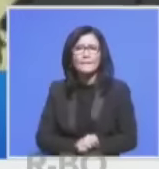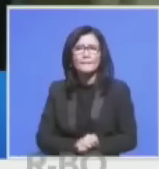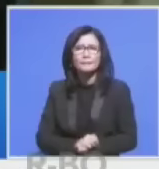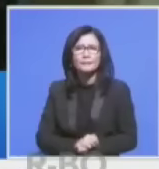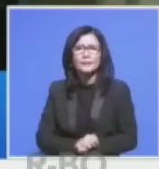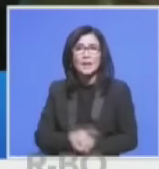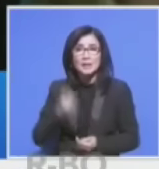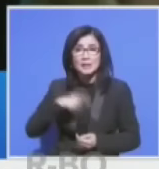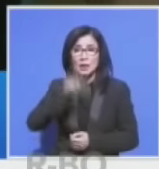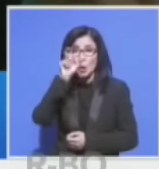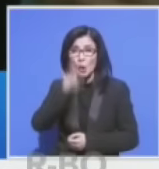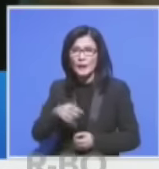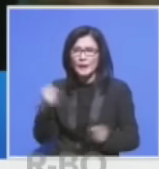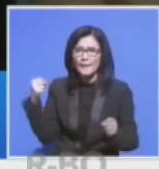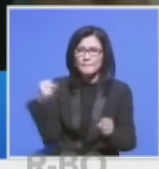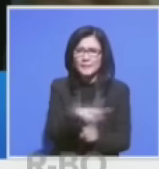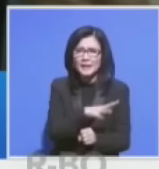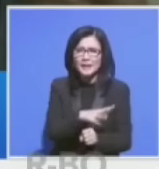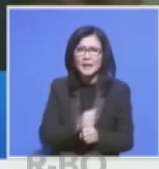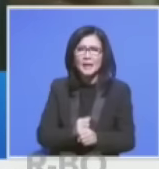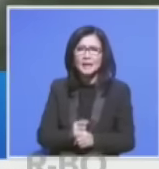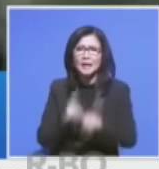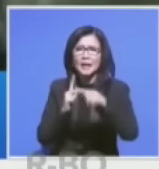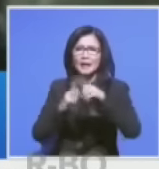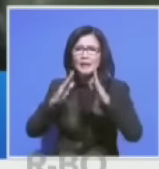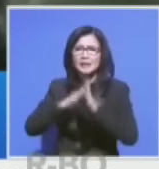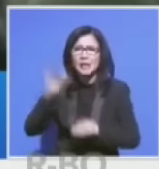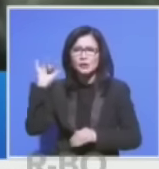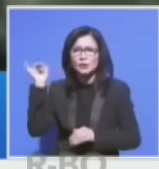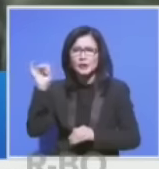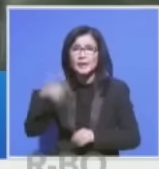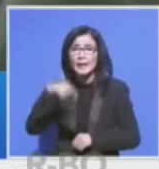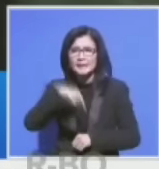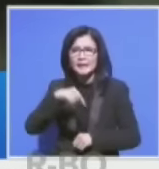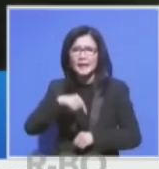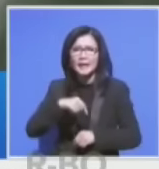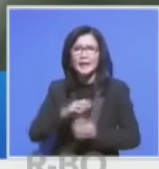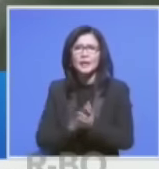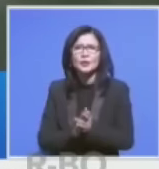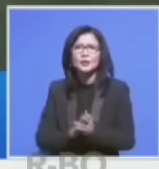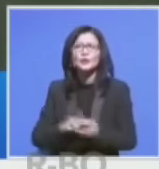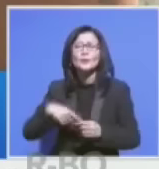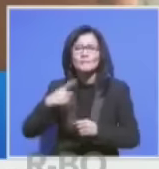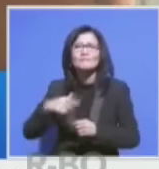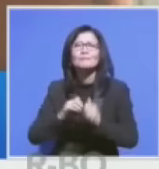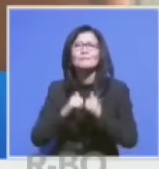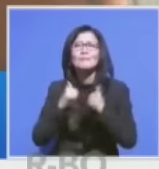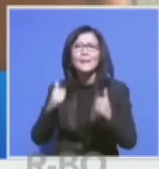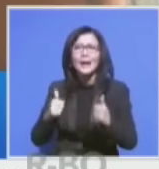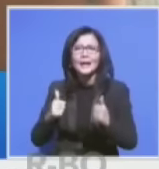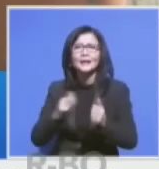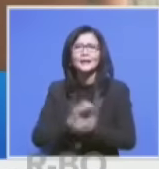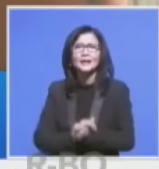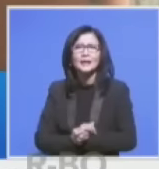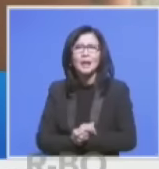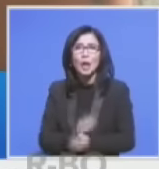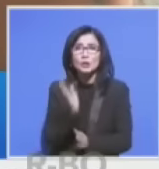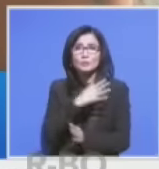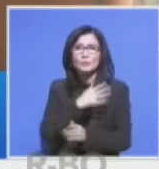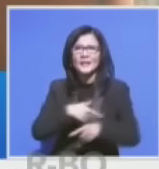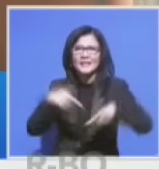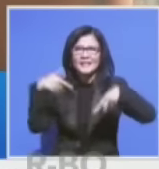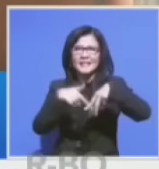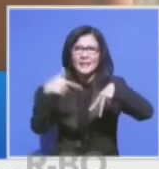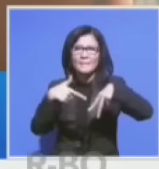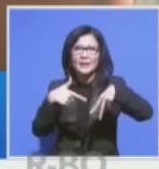Kondisi SL pelaku penyerangan gereja Santa Litwina, Sleman, Yogyakarta saat ini dikabarkan berangsur membaik. Pelaku sebelumnya tertembak di bagian